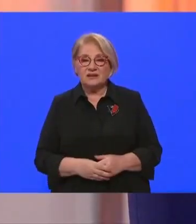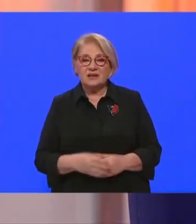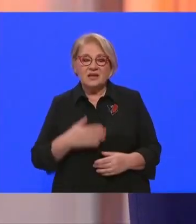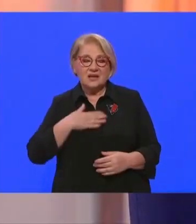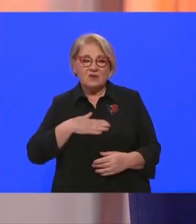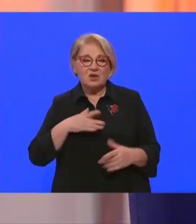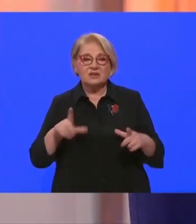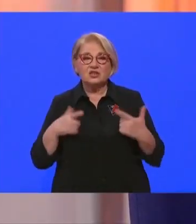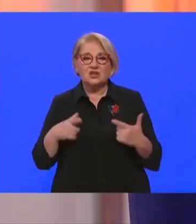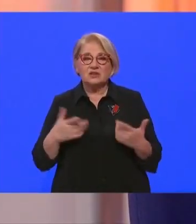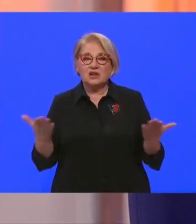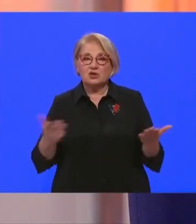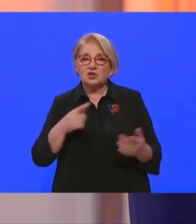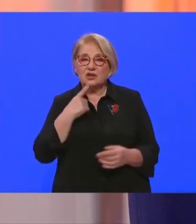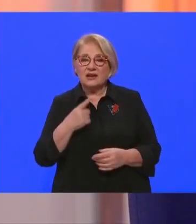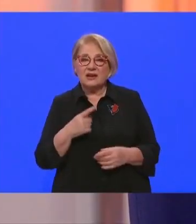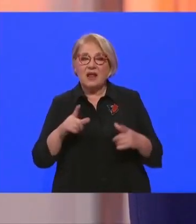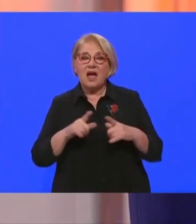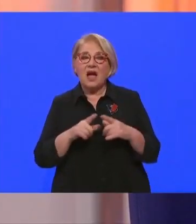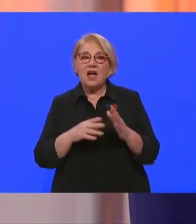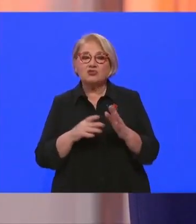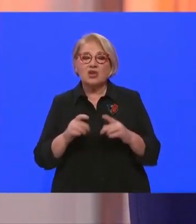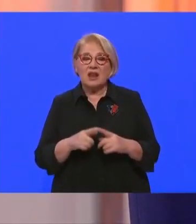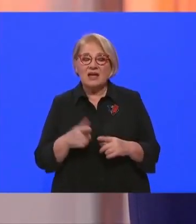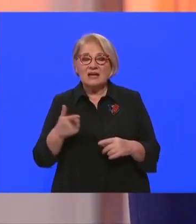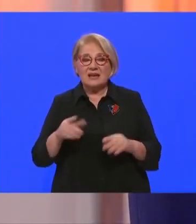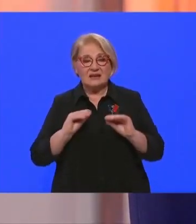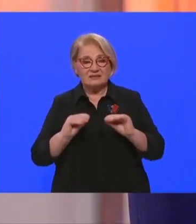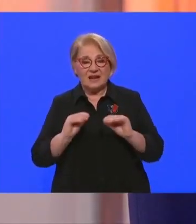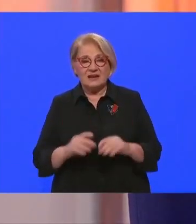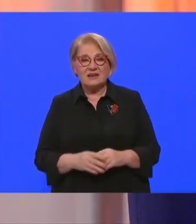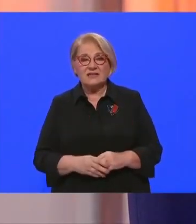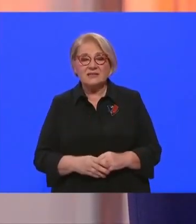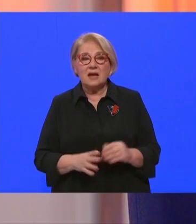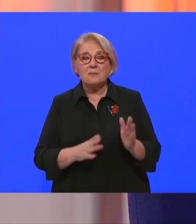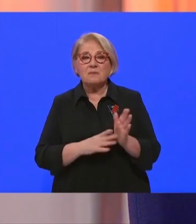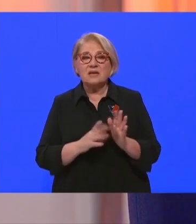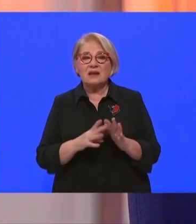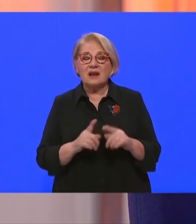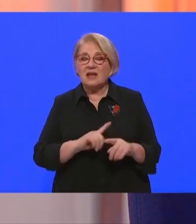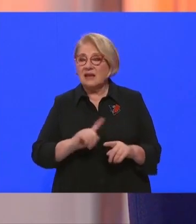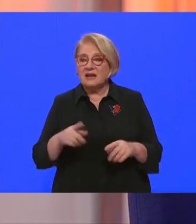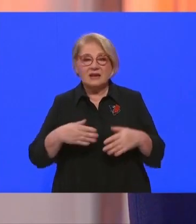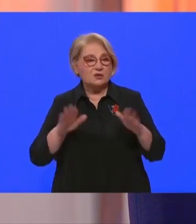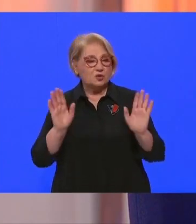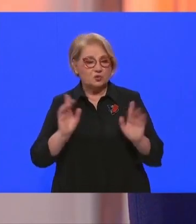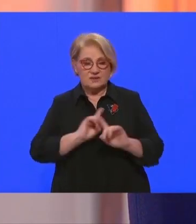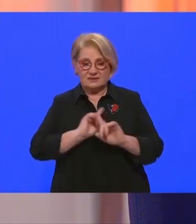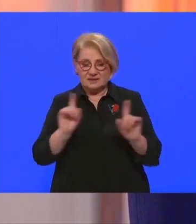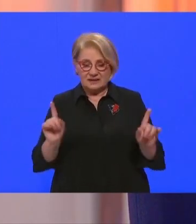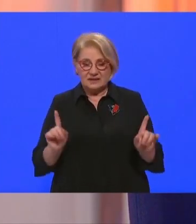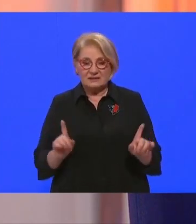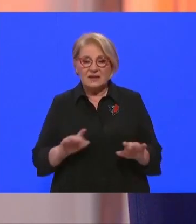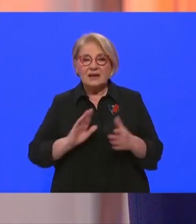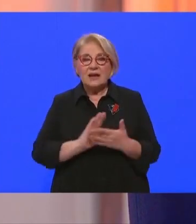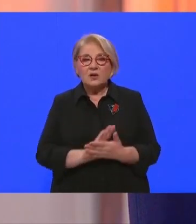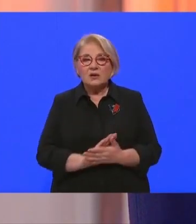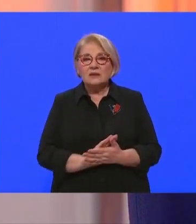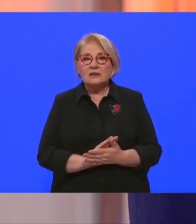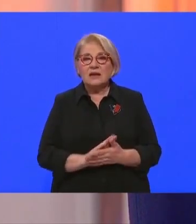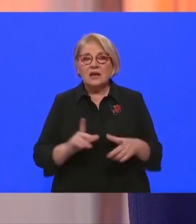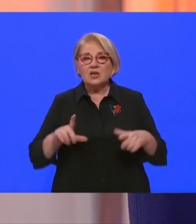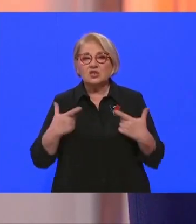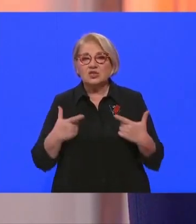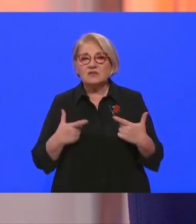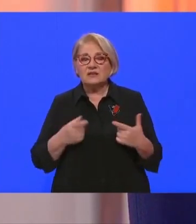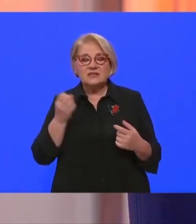voljeti život, kao što je rekla lijepo naša Anđela ili naša trenerica Mirela, nikad ne odustati, nego jednostavno živjeti